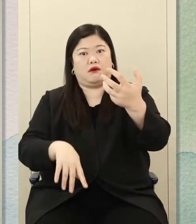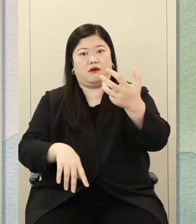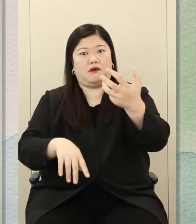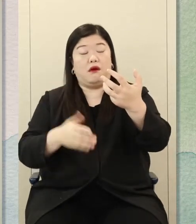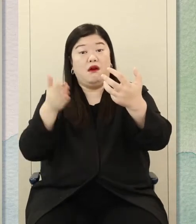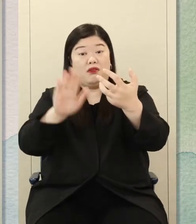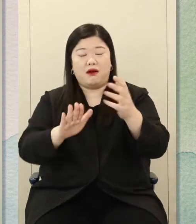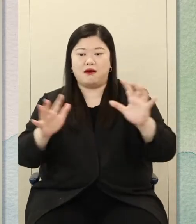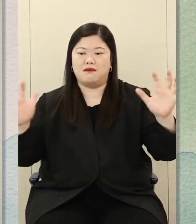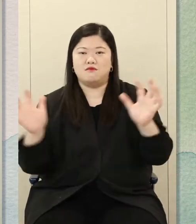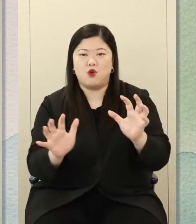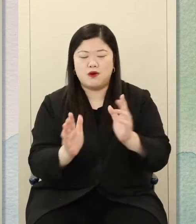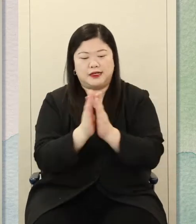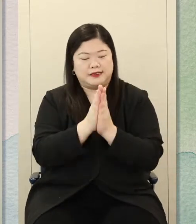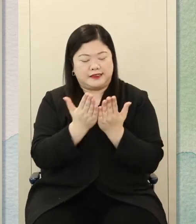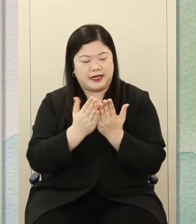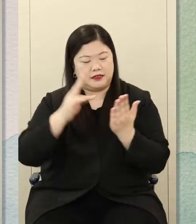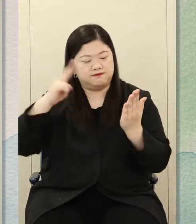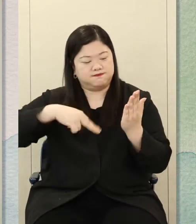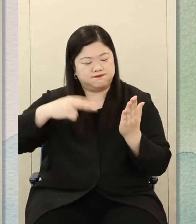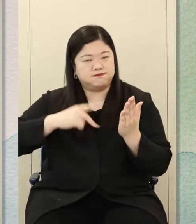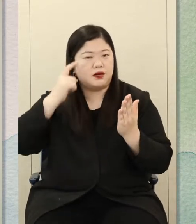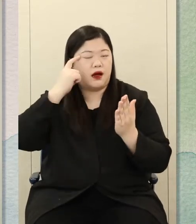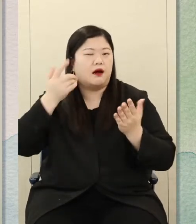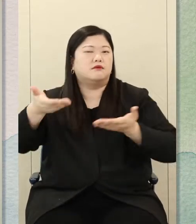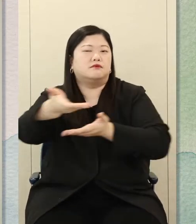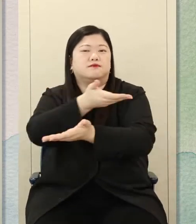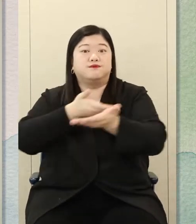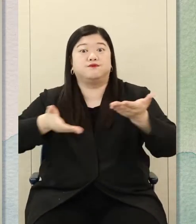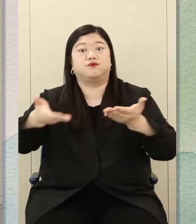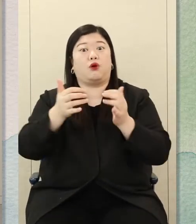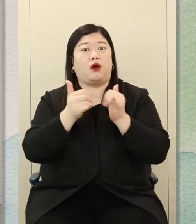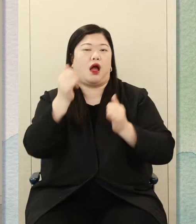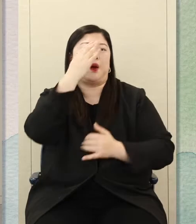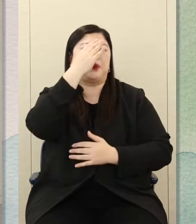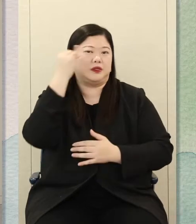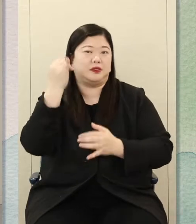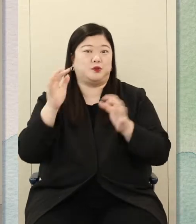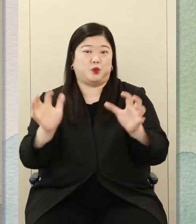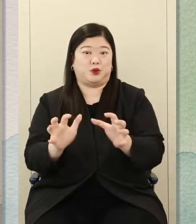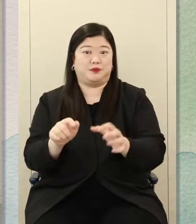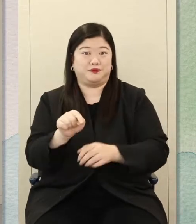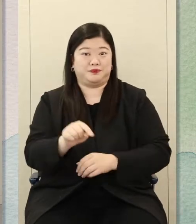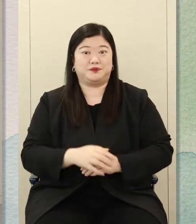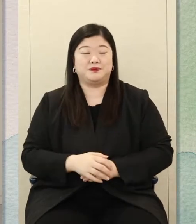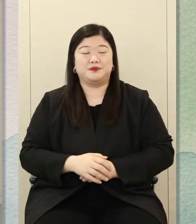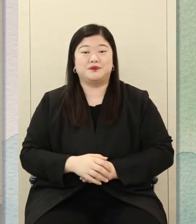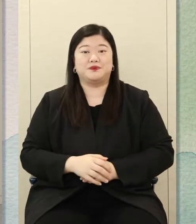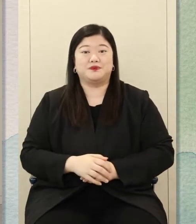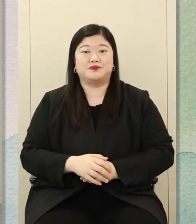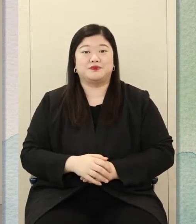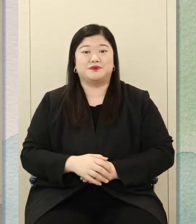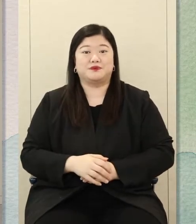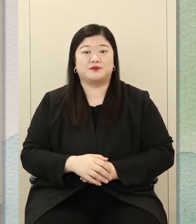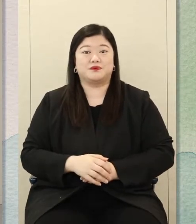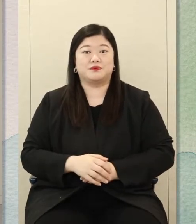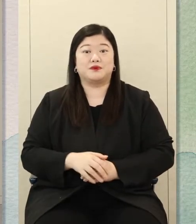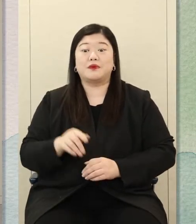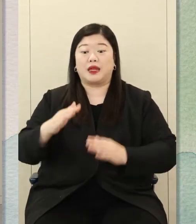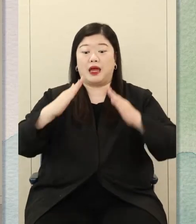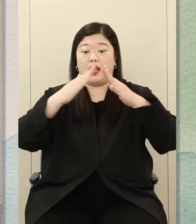저 나이까지 이제 독서 공동체 같이 하시는 분들이거든요. 근데 이분들은 마을에서